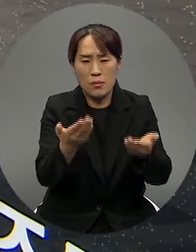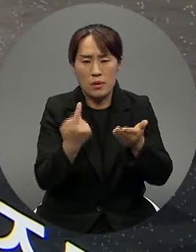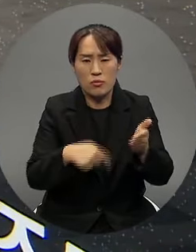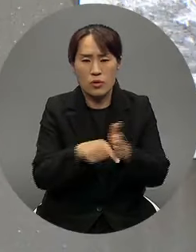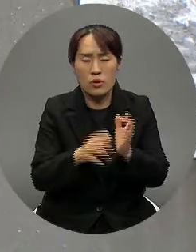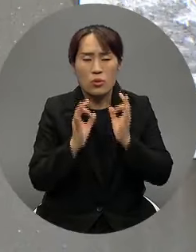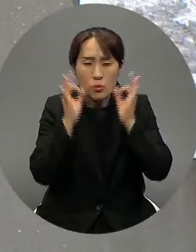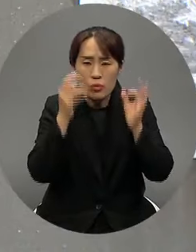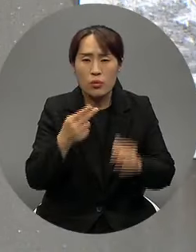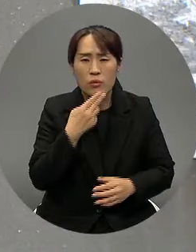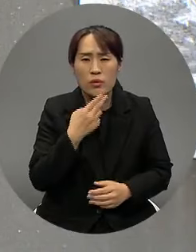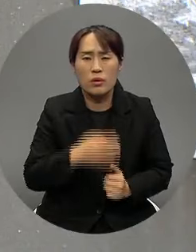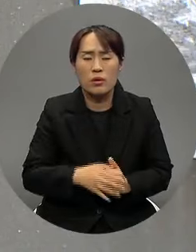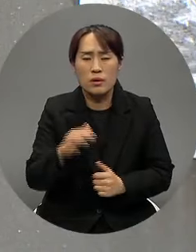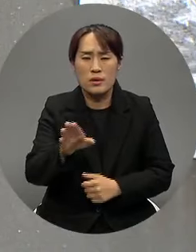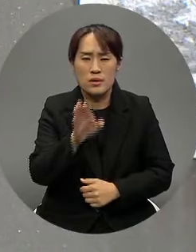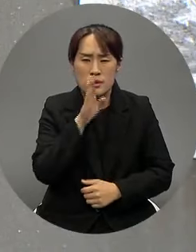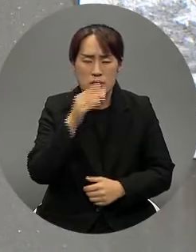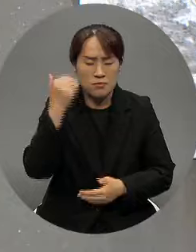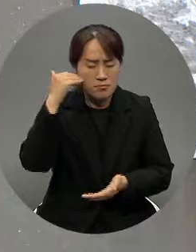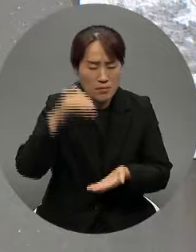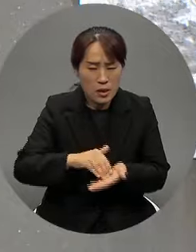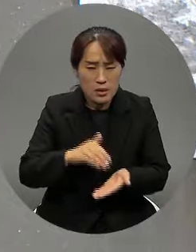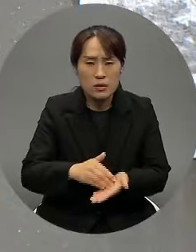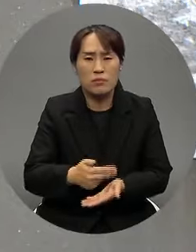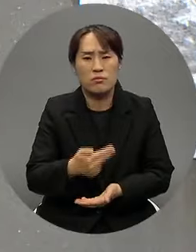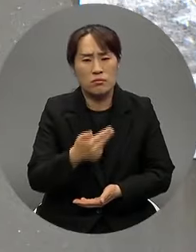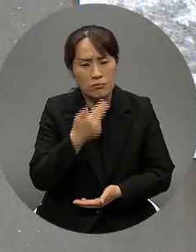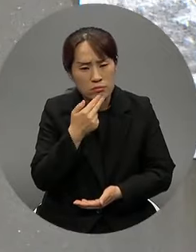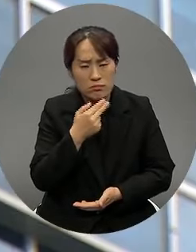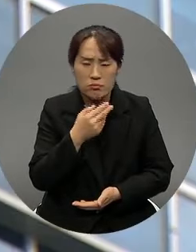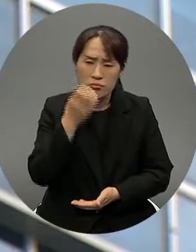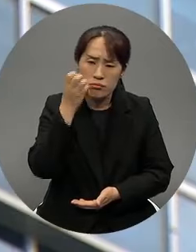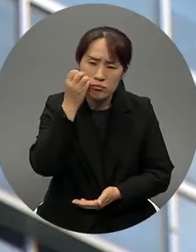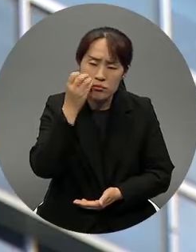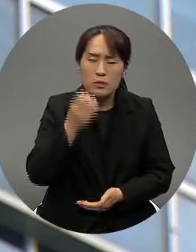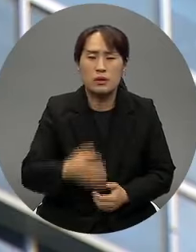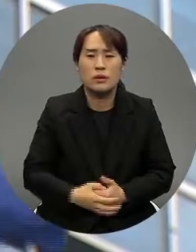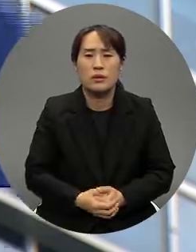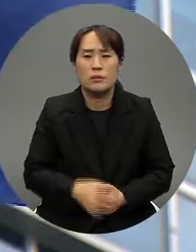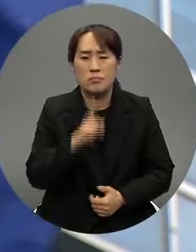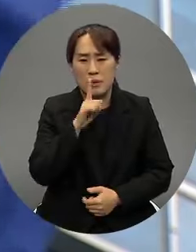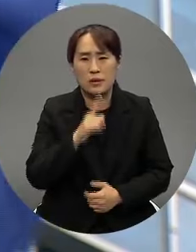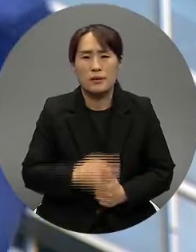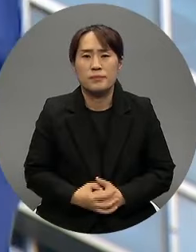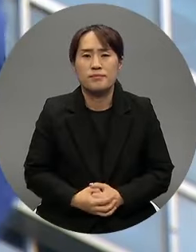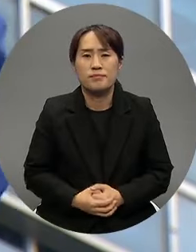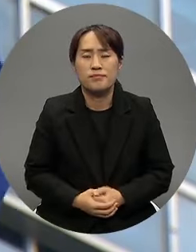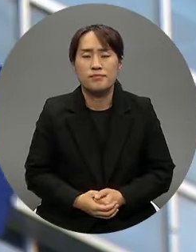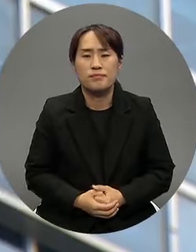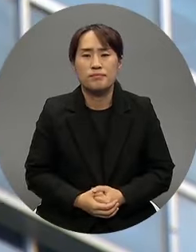노력도 하고 있지 않고 진심으로 반성하는지 의문이라고 밝혔습니다 MBC 뉴스 이초원 있니다